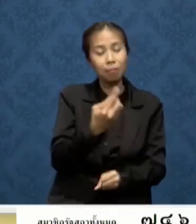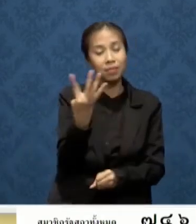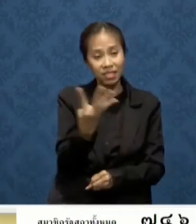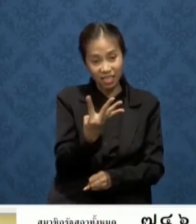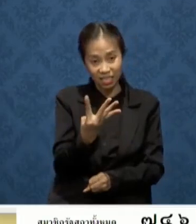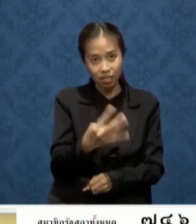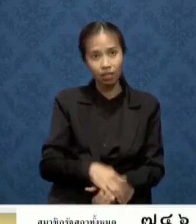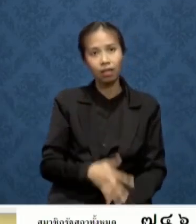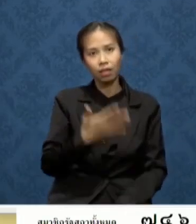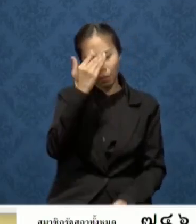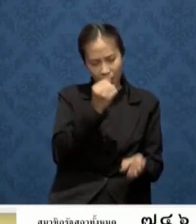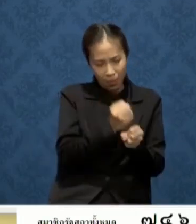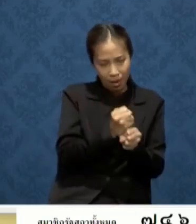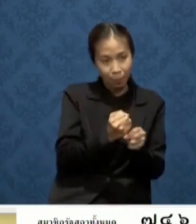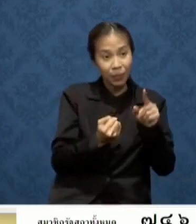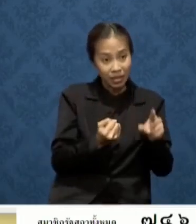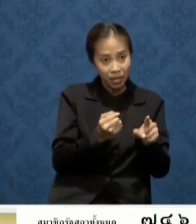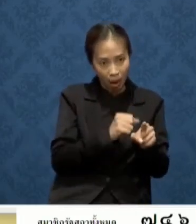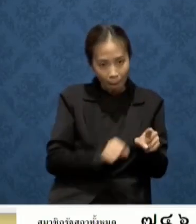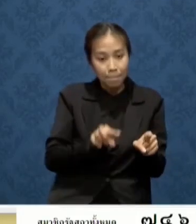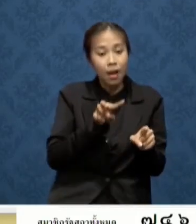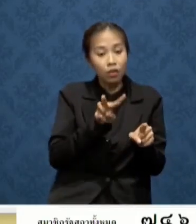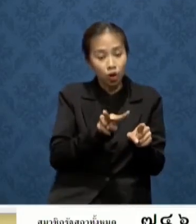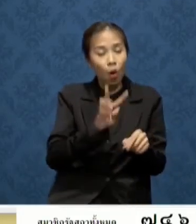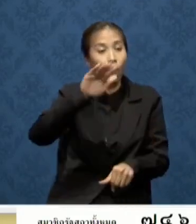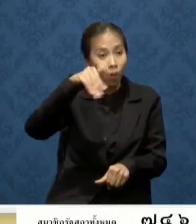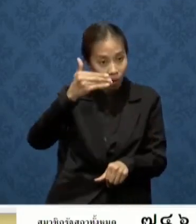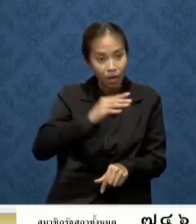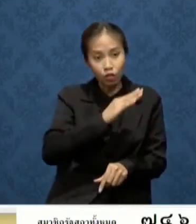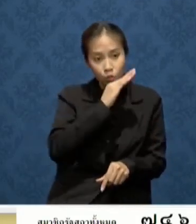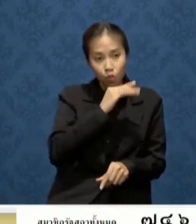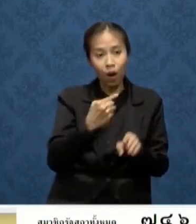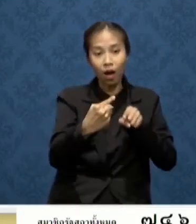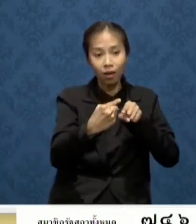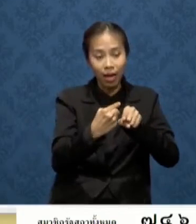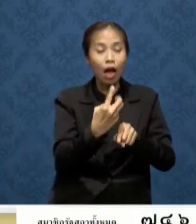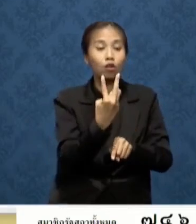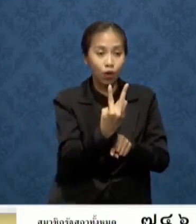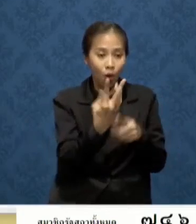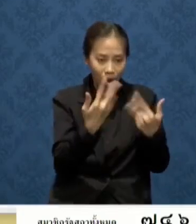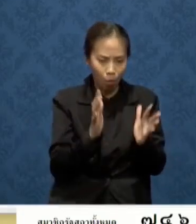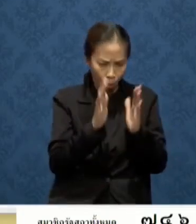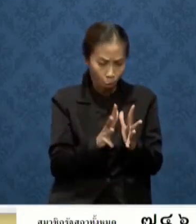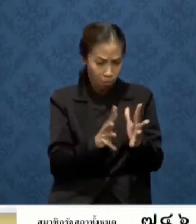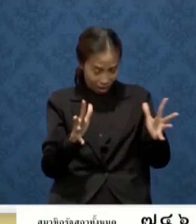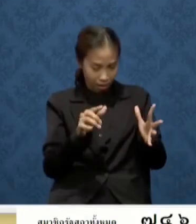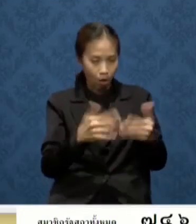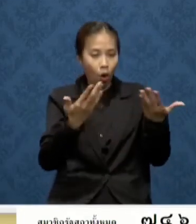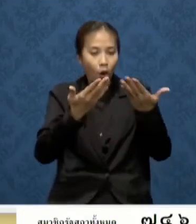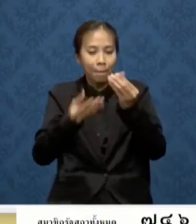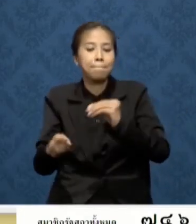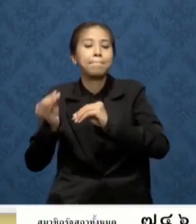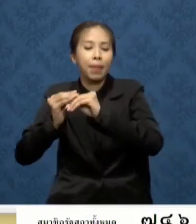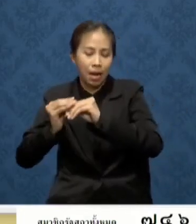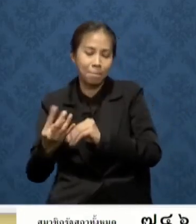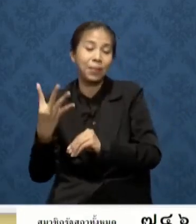ทำไมไม่ทำจาก 1 เป็น 2ควใช้มากพอค่อยทำ 2 เป็น 4กลบไปคิดดูใหดีนะครับแต่ใวันนี้